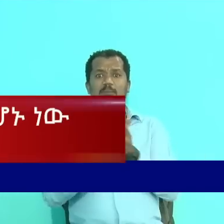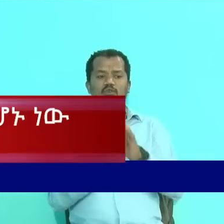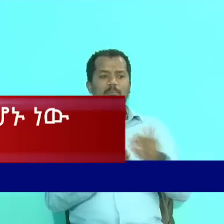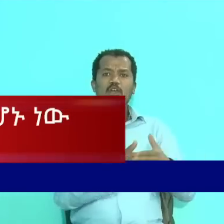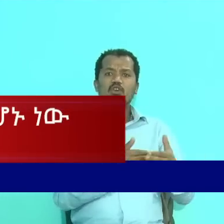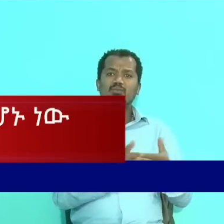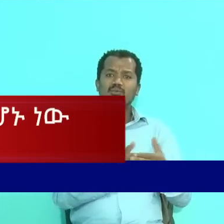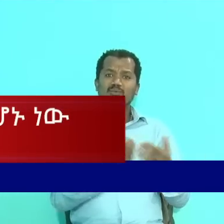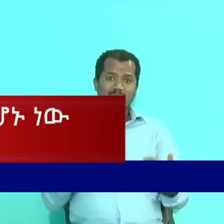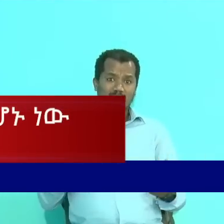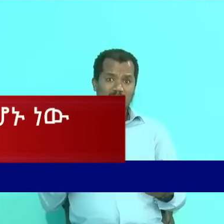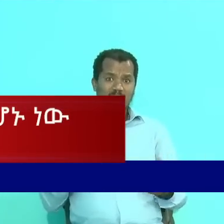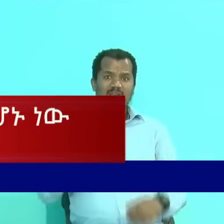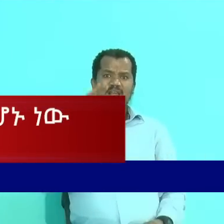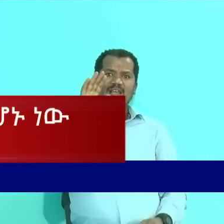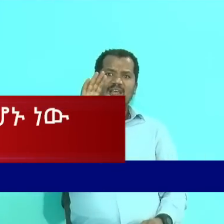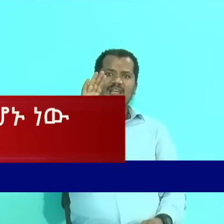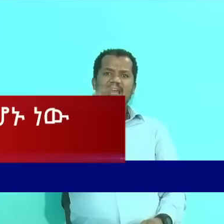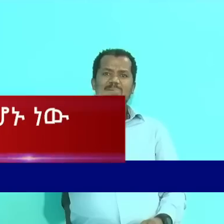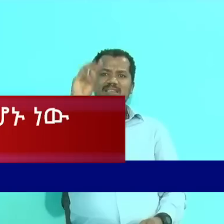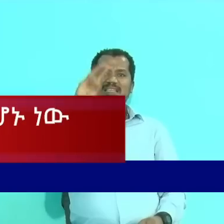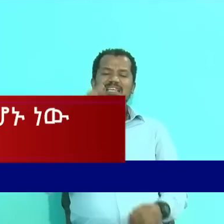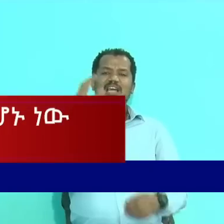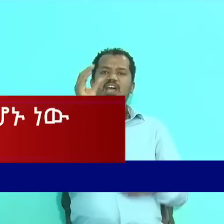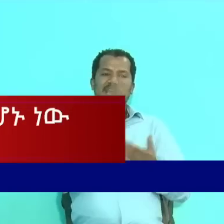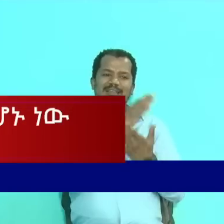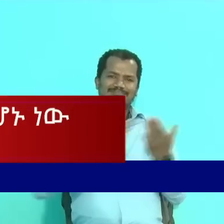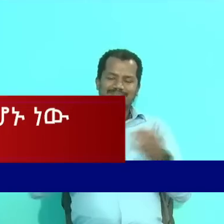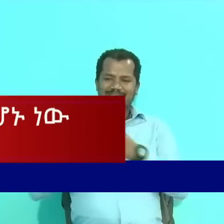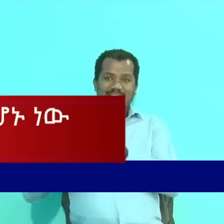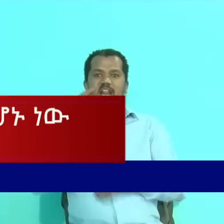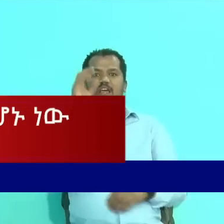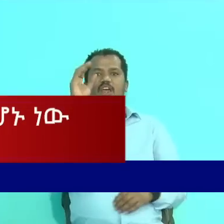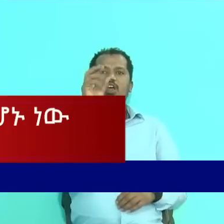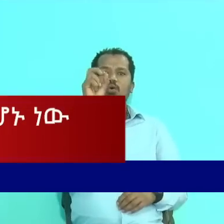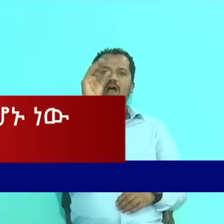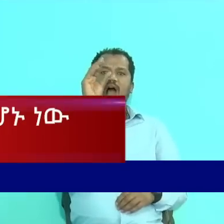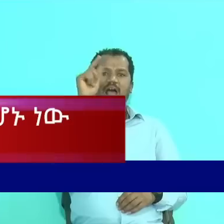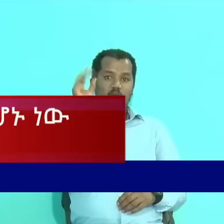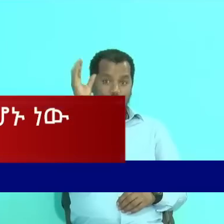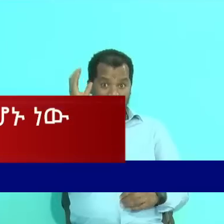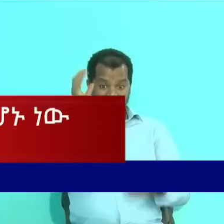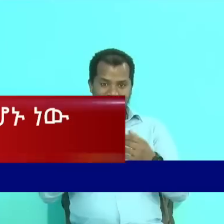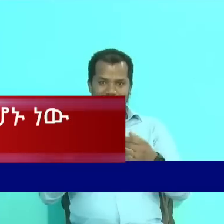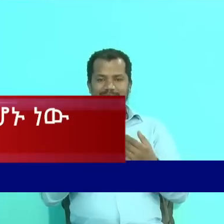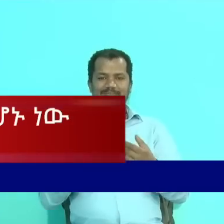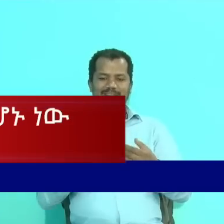በቅርቡ በገሚስ የተገላገል ነው የህዋት አስተሳሰብ ነው። በገሚስ ነው የተገላገል ነው።